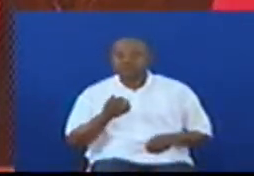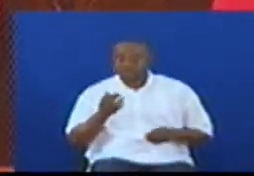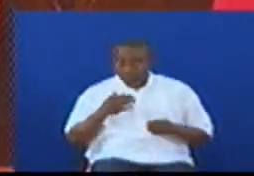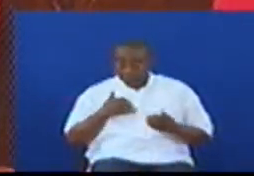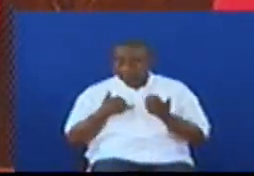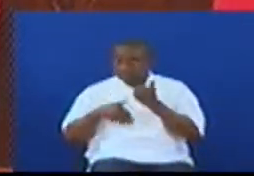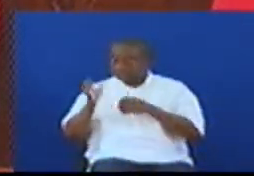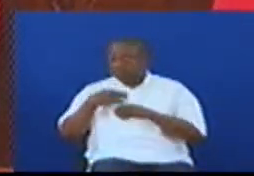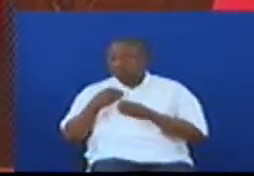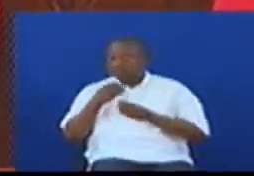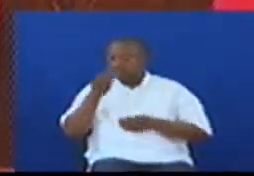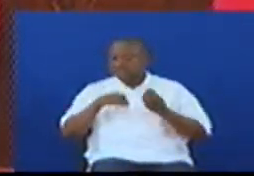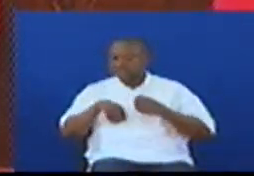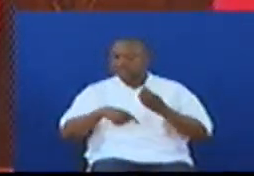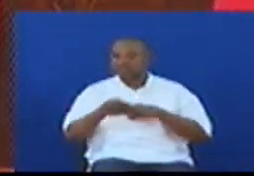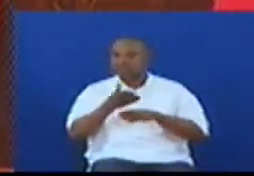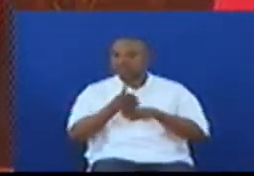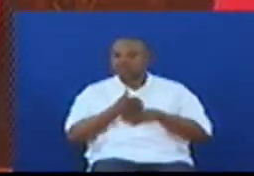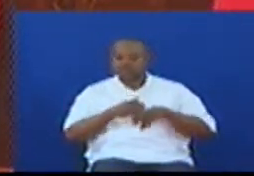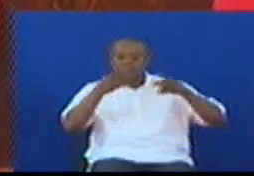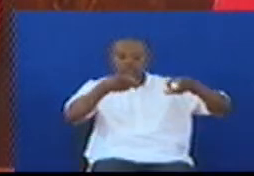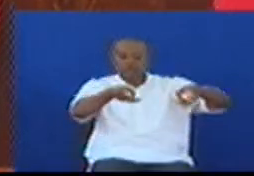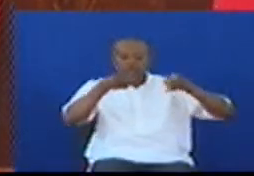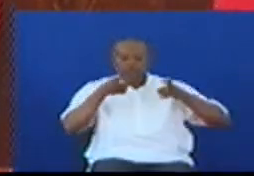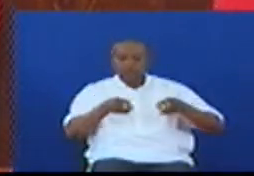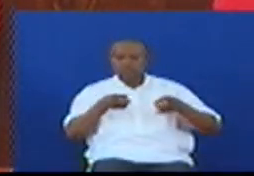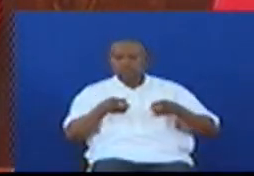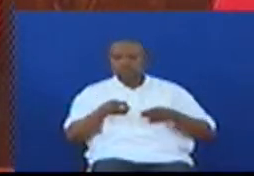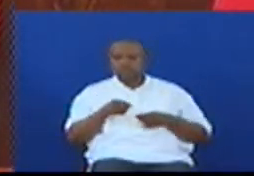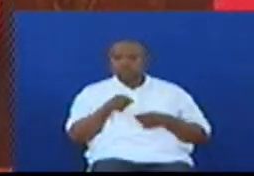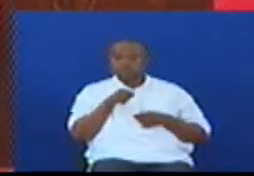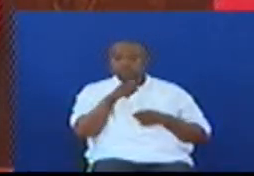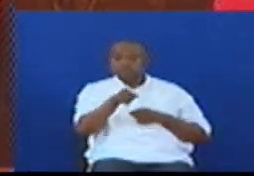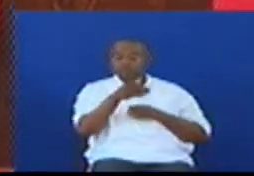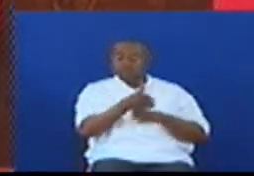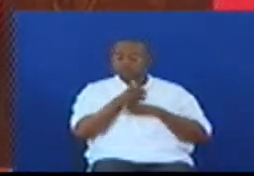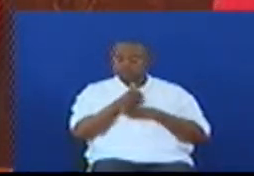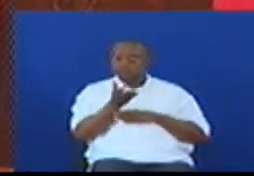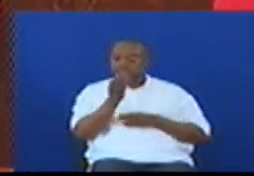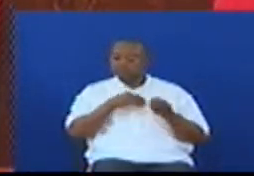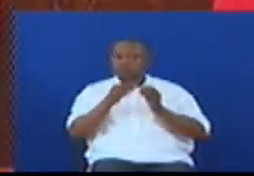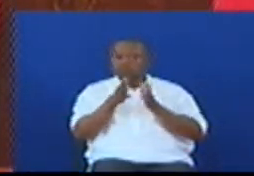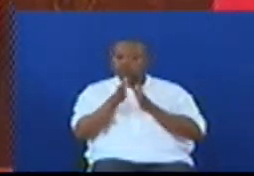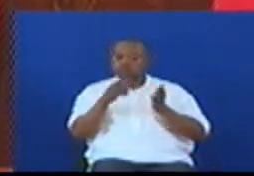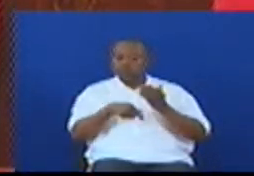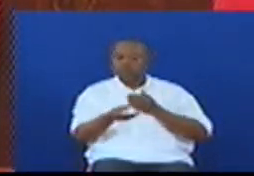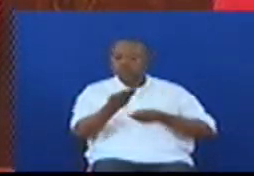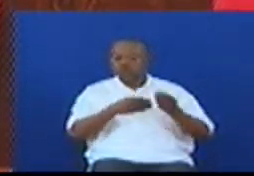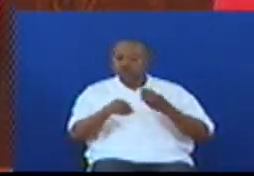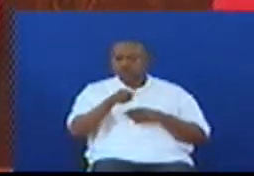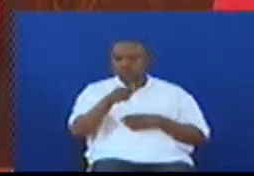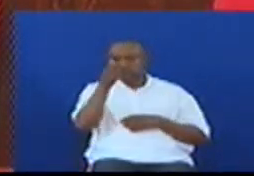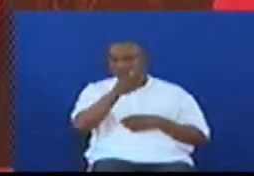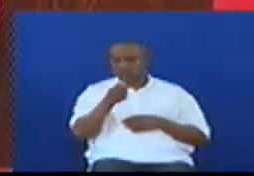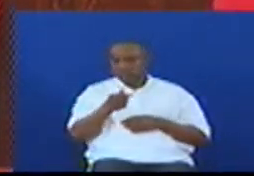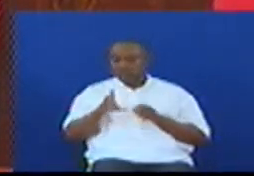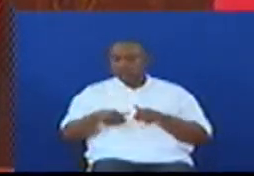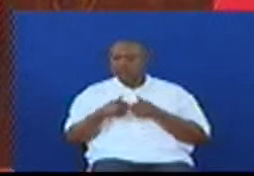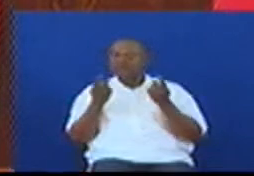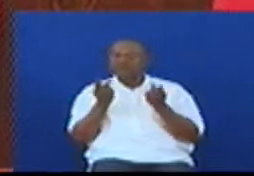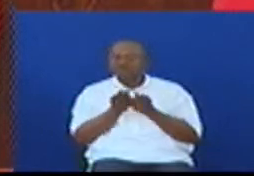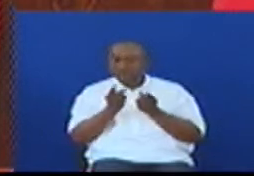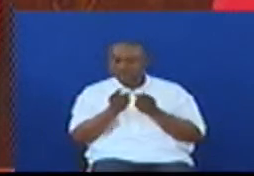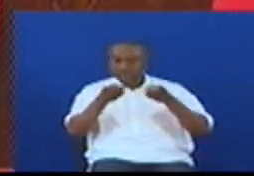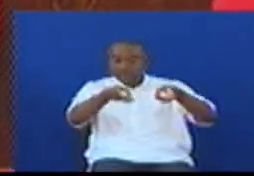tunatambua shirika la bandari limekuwa na mchango mkubwa sana katika uchumi wa nchi yetu, lakini pia bandari